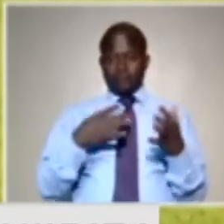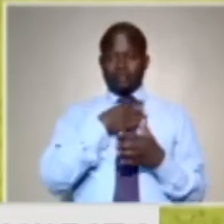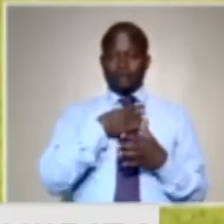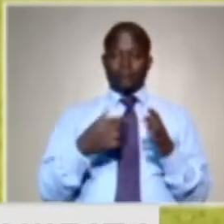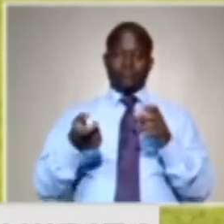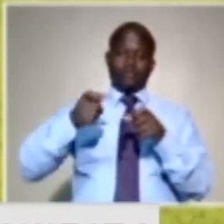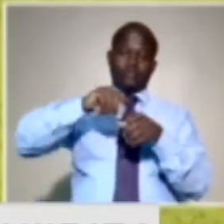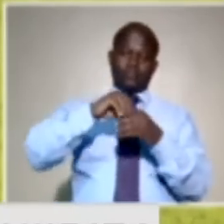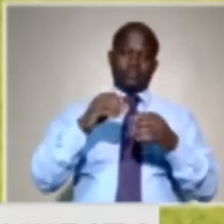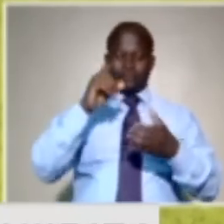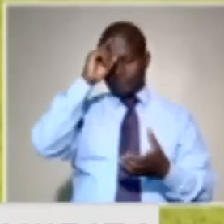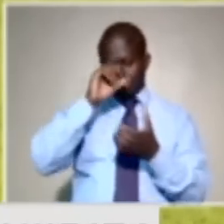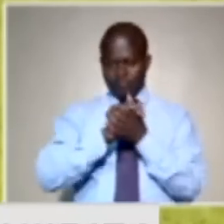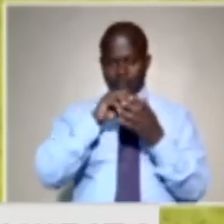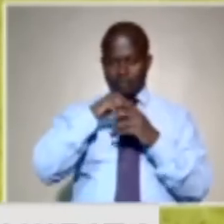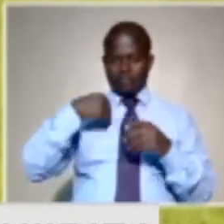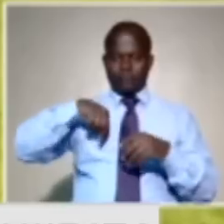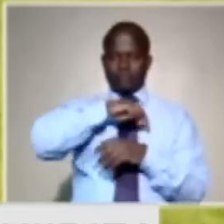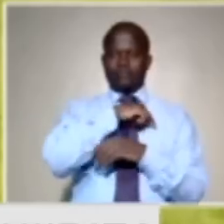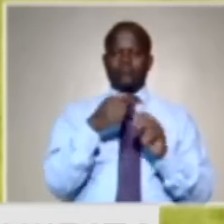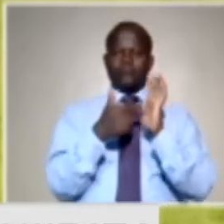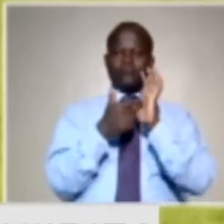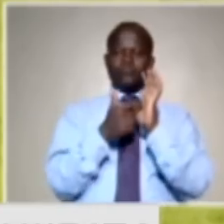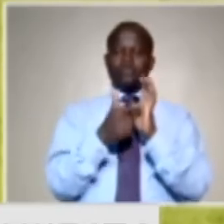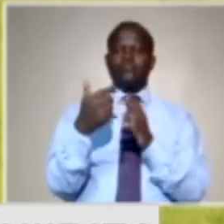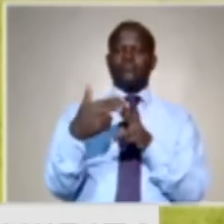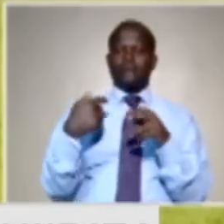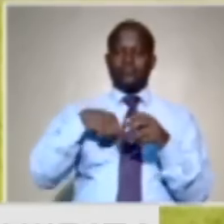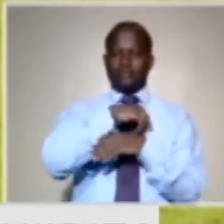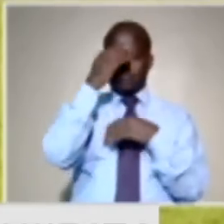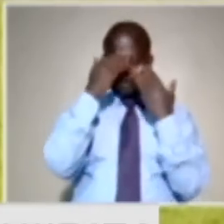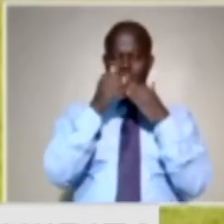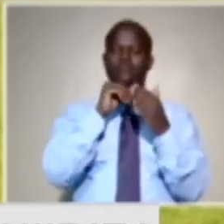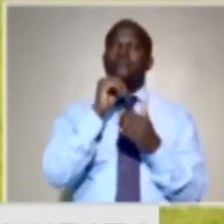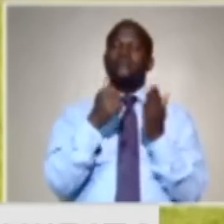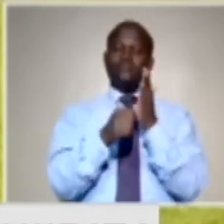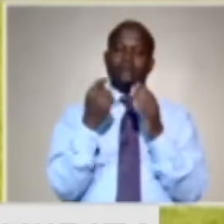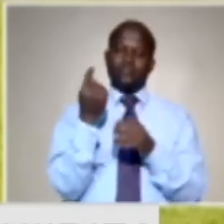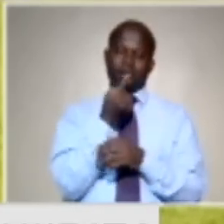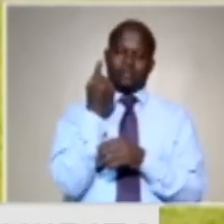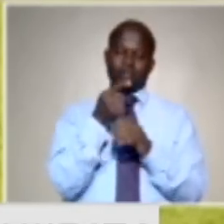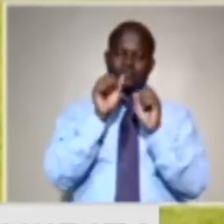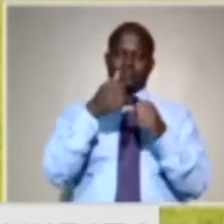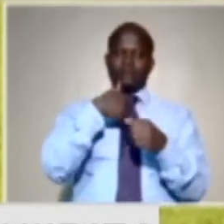icyizere muri twewe batwereka kuko bari hafi yacu kuko nta kibazo twahura nacyo